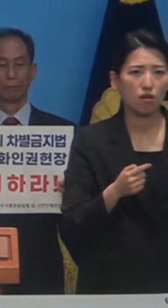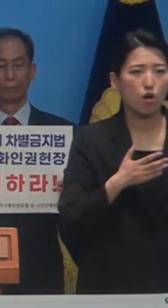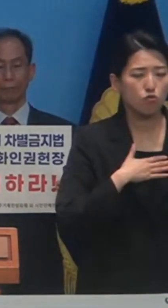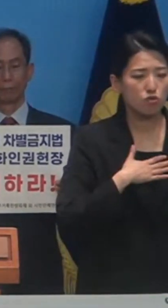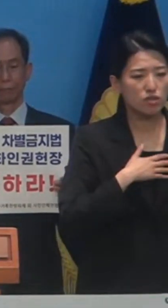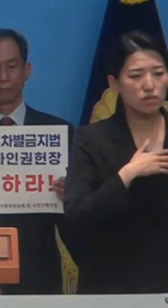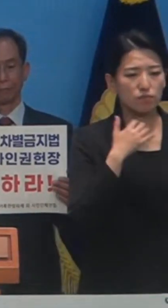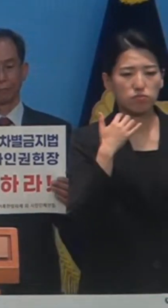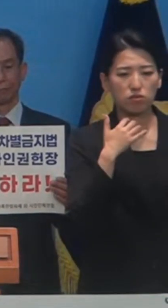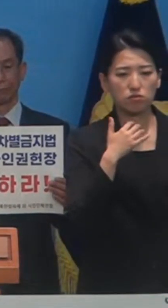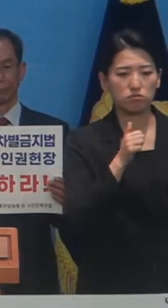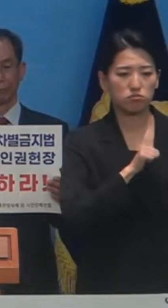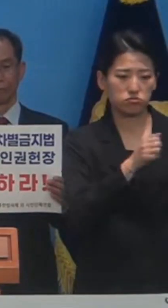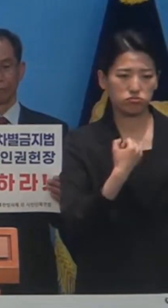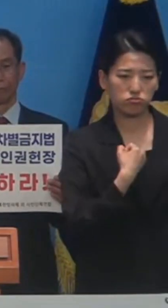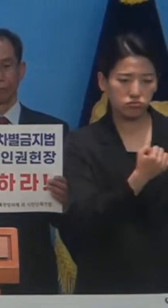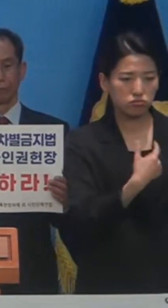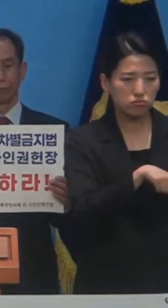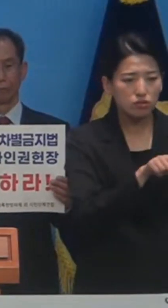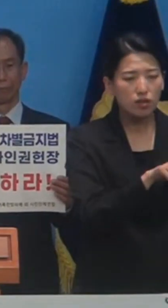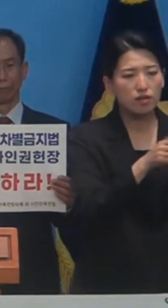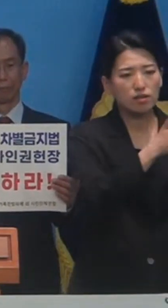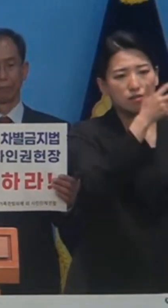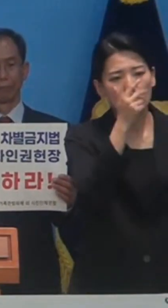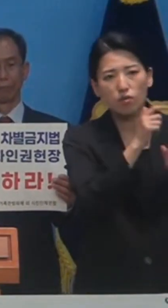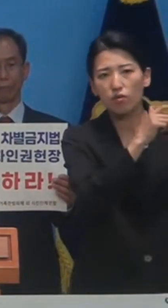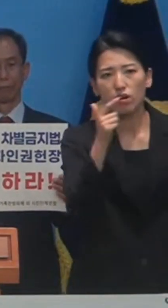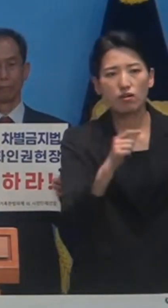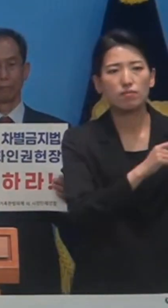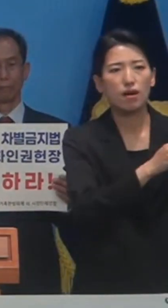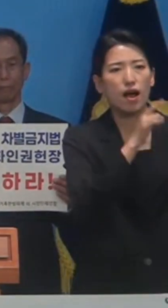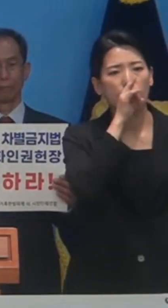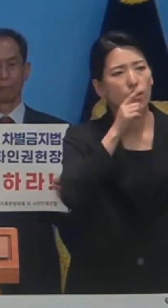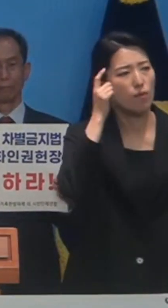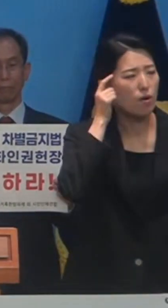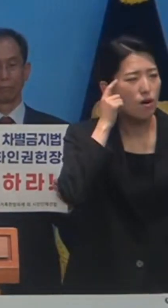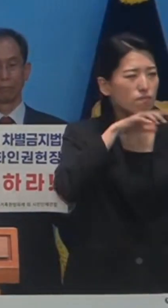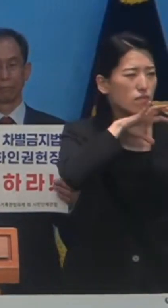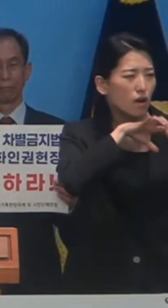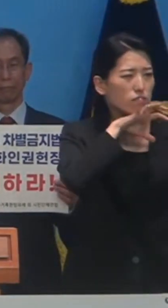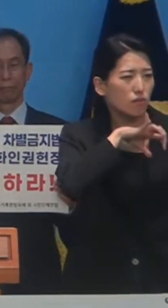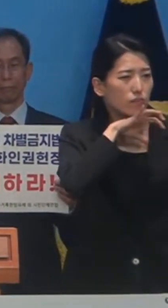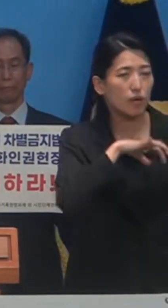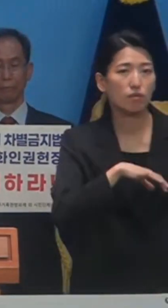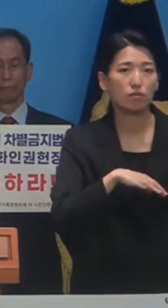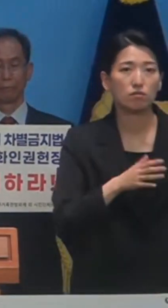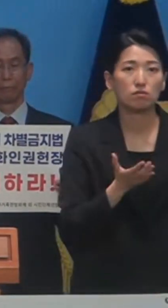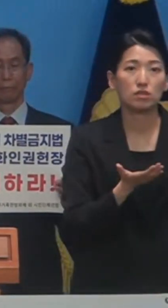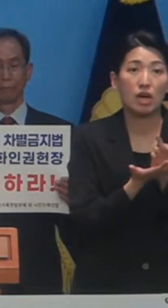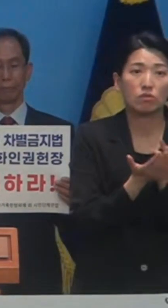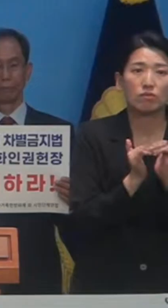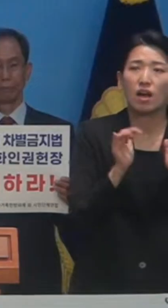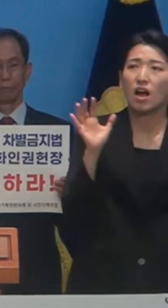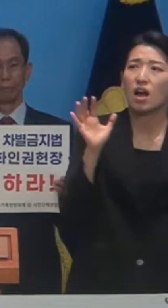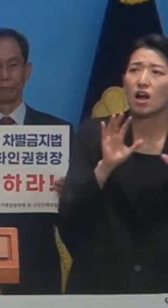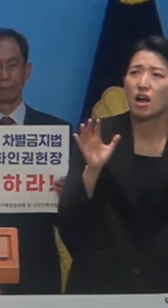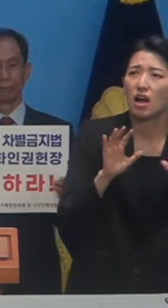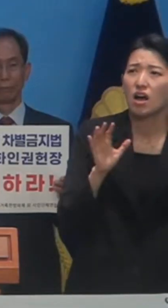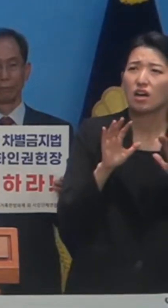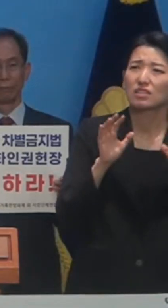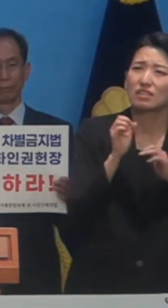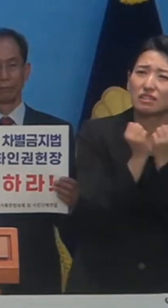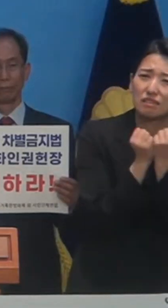등의 민원이 언론, SNS에 퍼지면 우리 도민들은 끝없는 해명과 공격